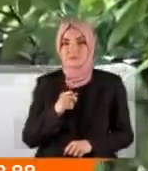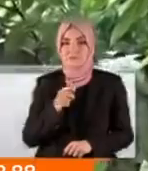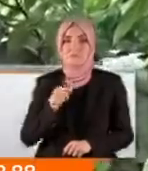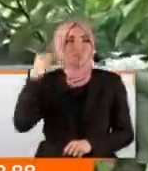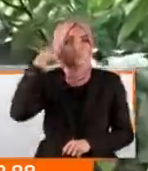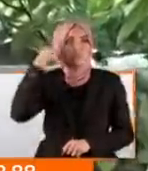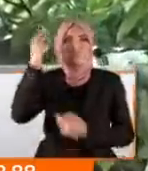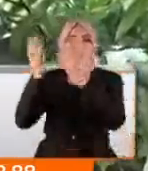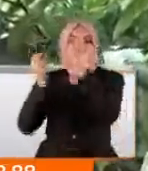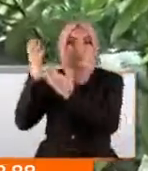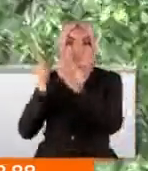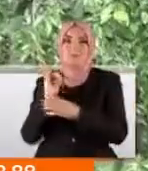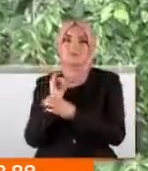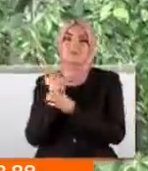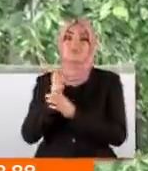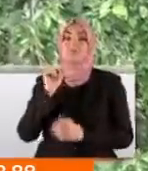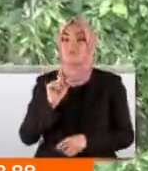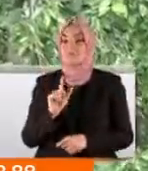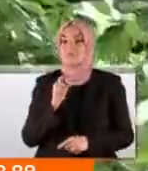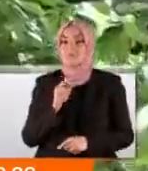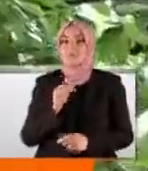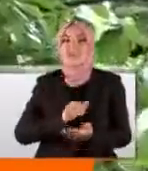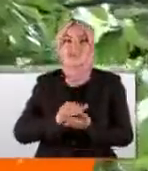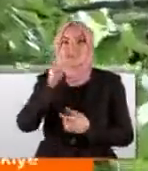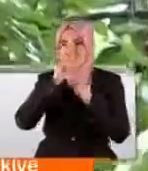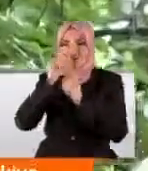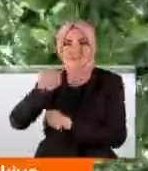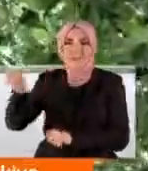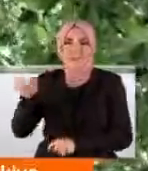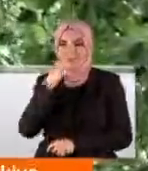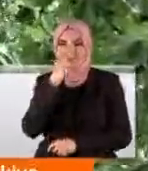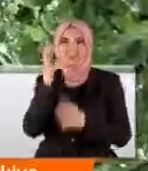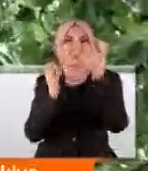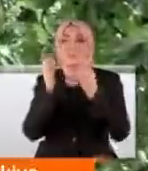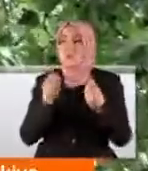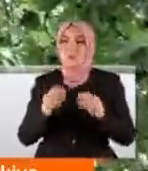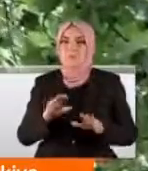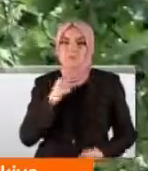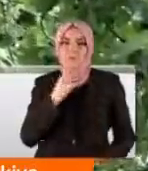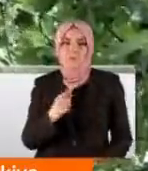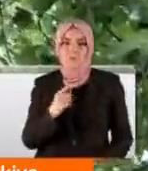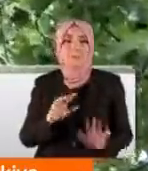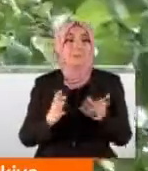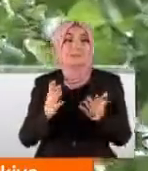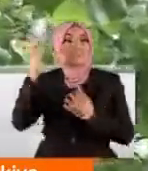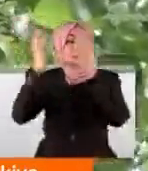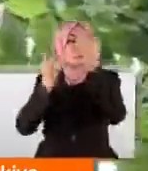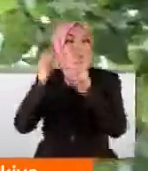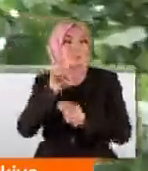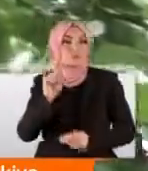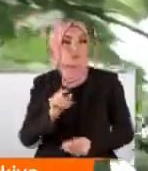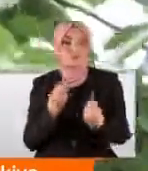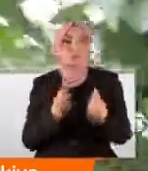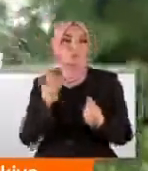kirazı toplamak da maharet istiyor. Her işçi de bunu toplayamıyor. Çok aralık yapıyorlar. Kirazı nasıl topluyoruz? Güzel topluyoruz. Manavdan kiraz